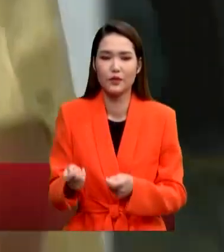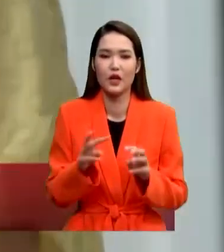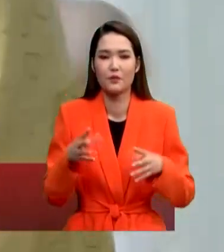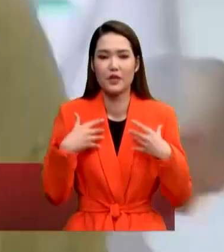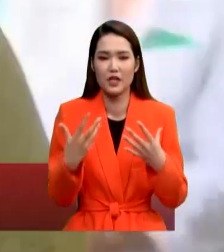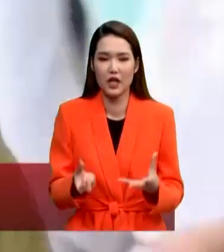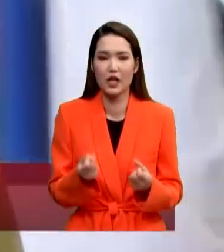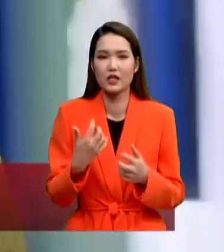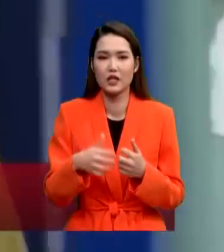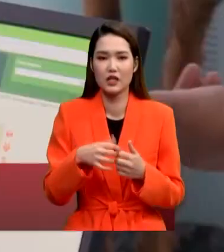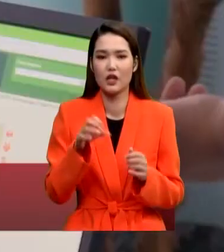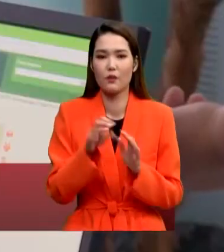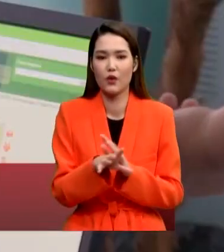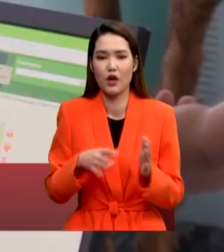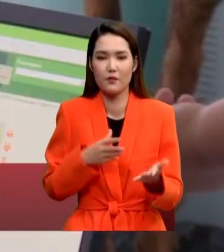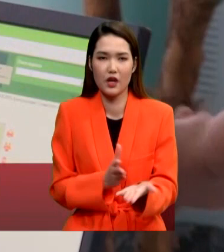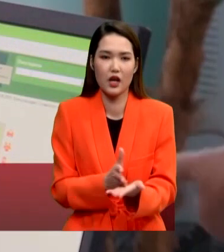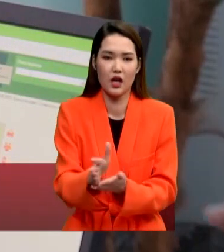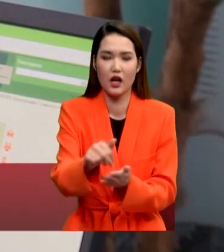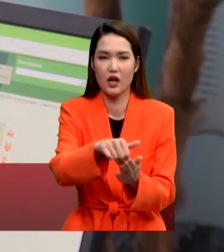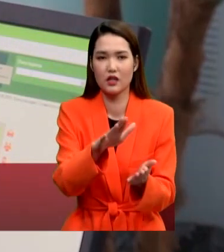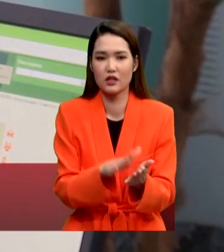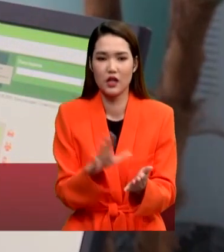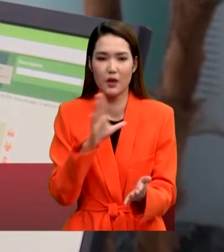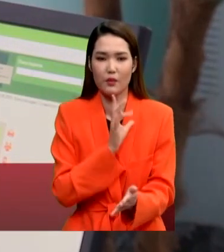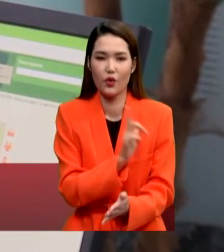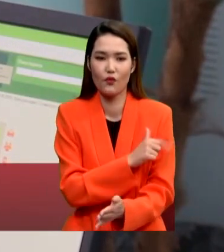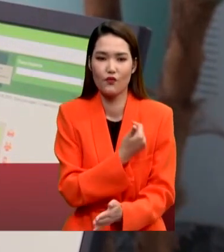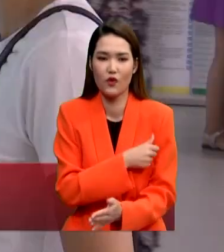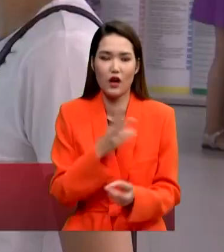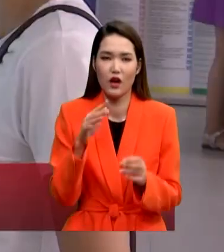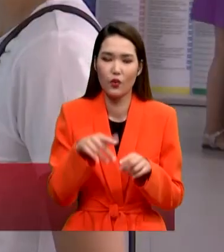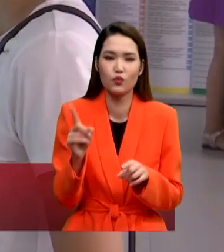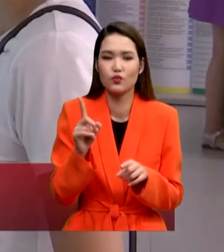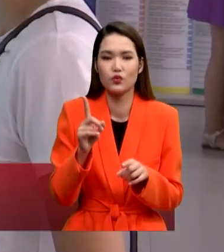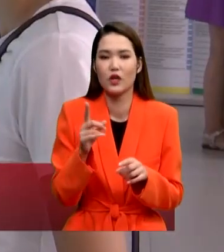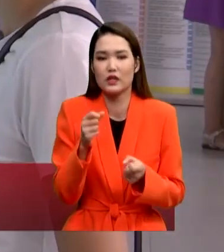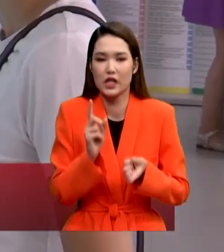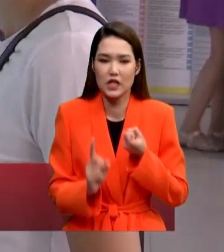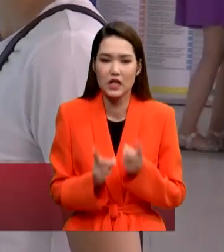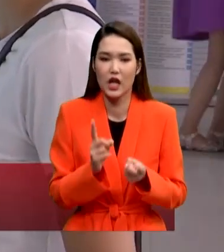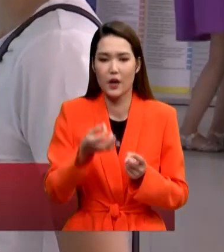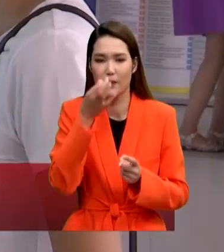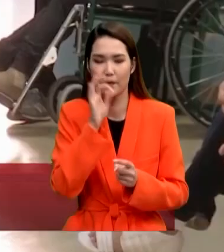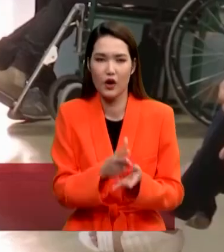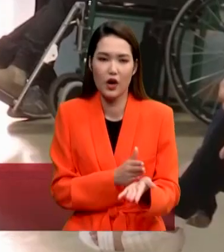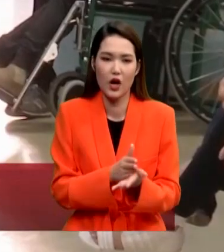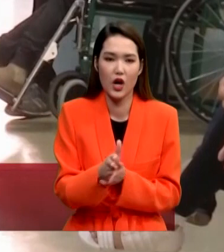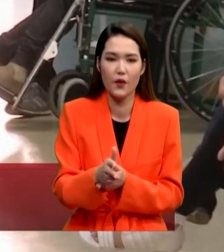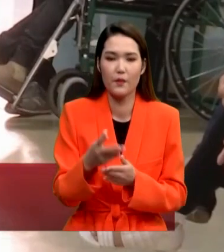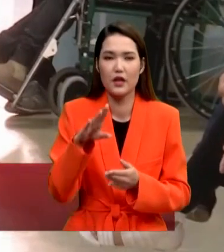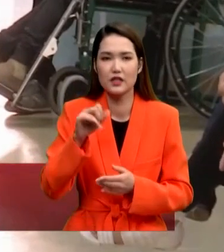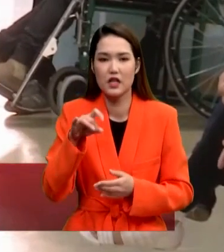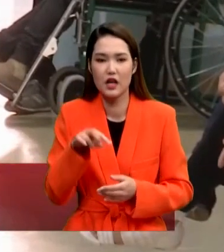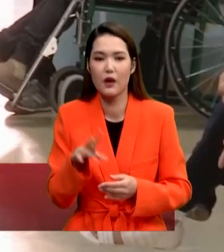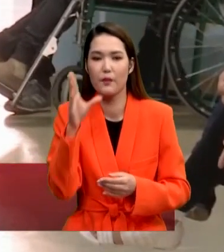что люди могут напрямую записаться к узкопрофильным врачам. Но не тут-то было. На самом деле, к профильному доктору, минуя терапевта,